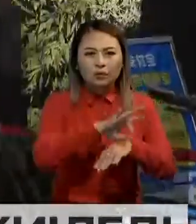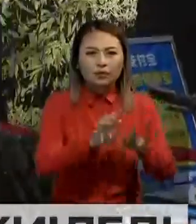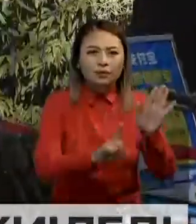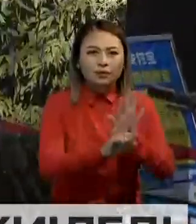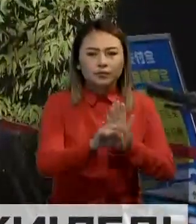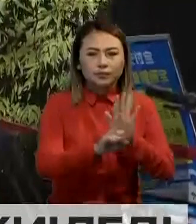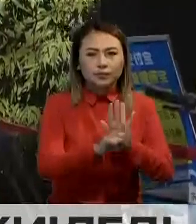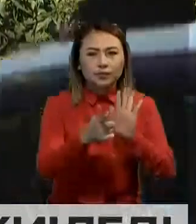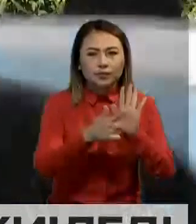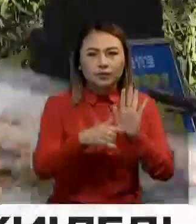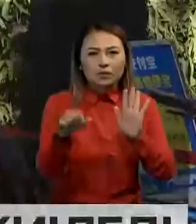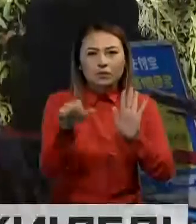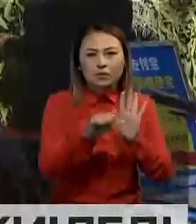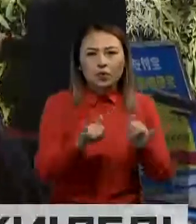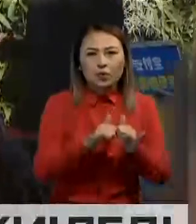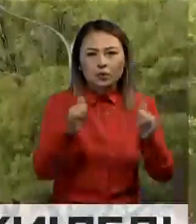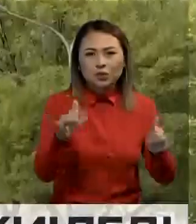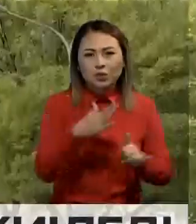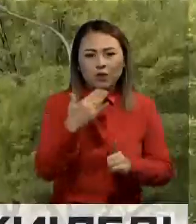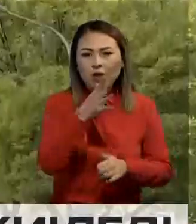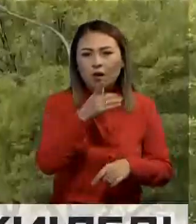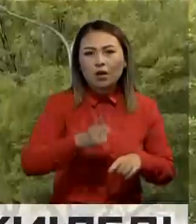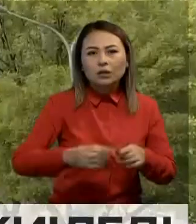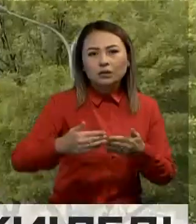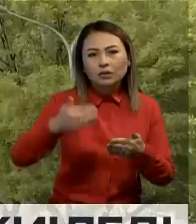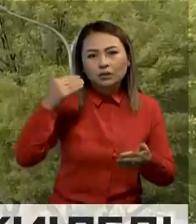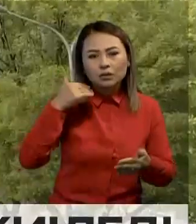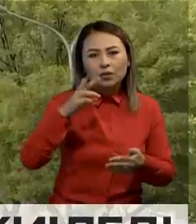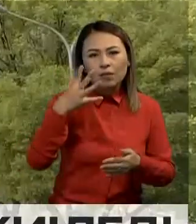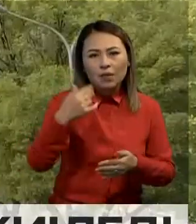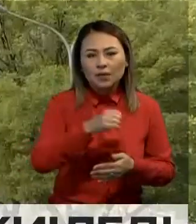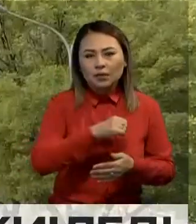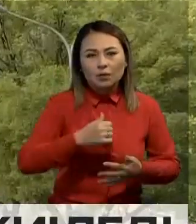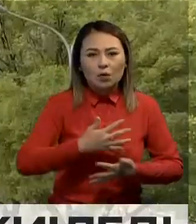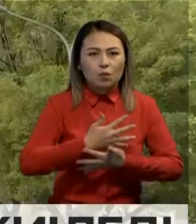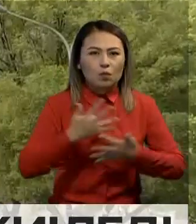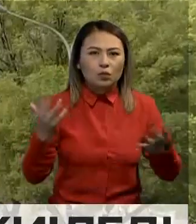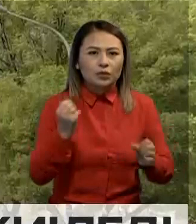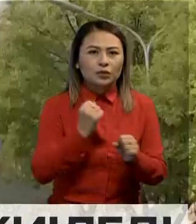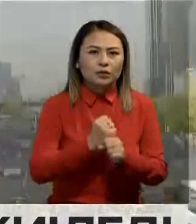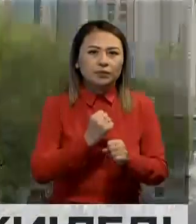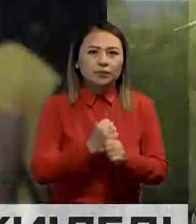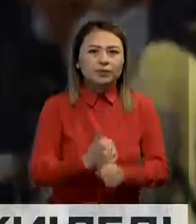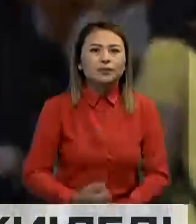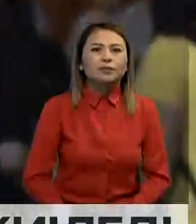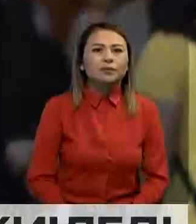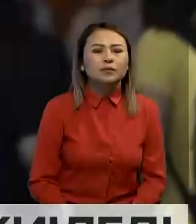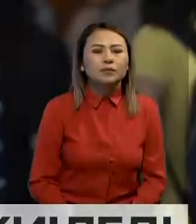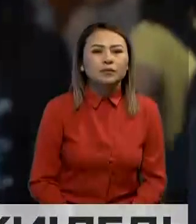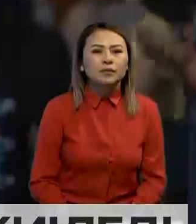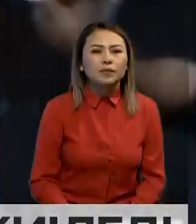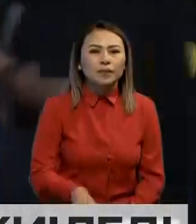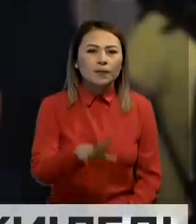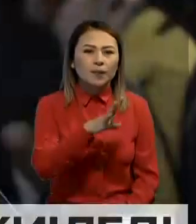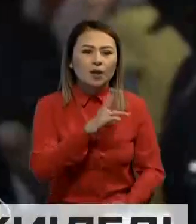шамамен 7,5 мыңға өскен. Бұл ағымдағы жылдың мамыр айынан бергі ең жоғарғы көрсеткіш дейді мамандар. Apple